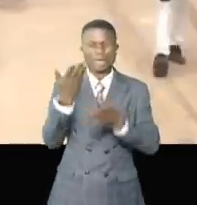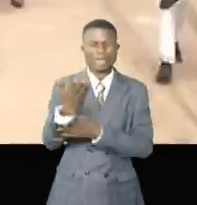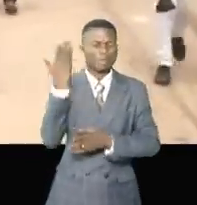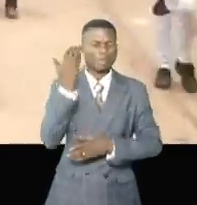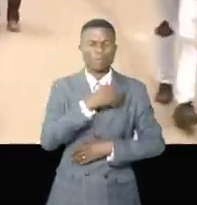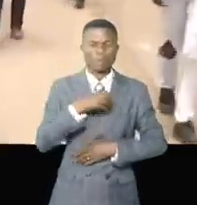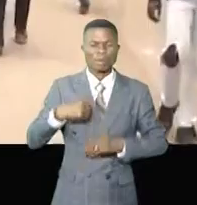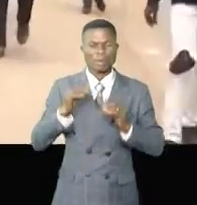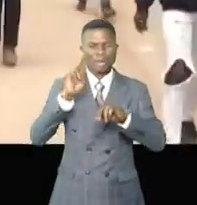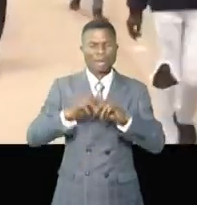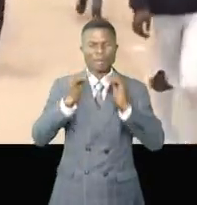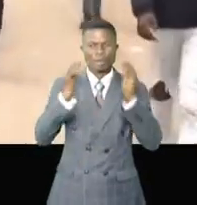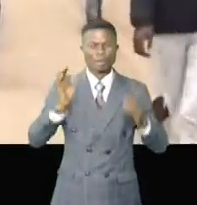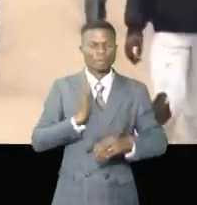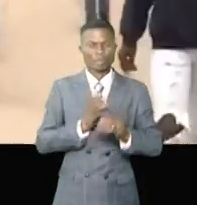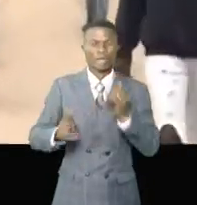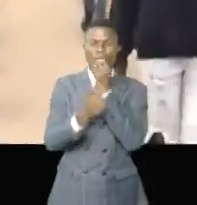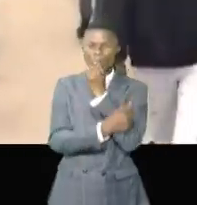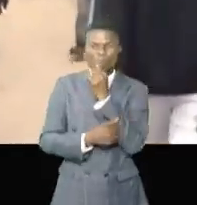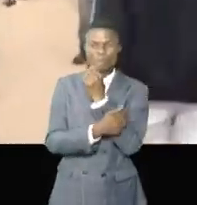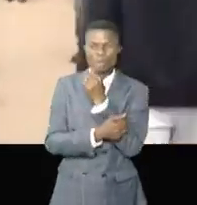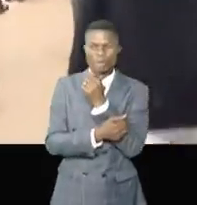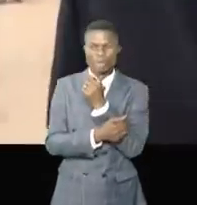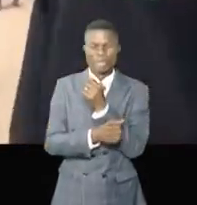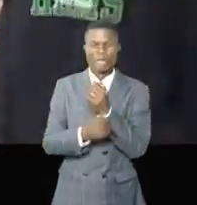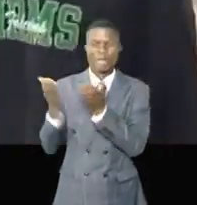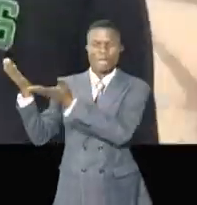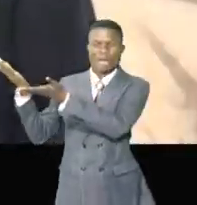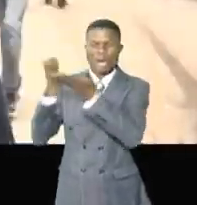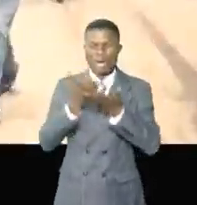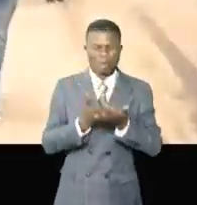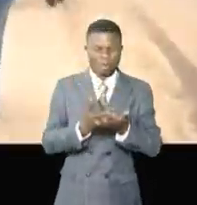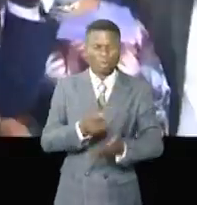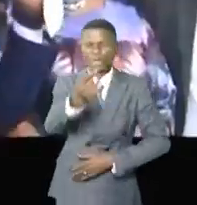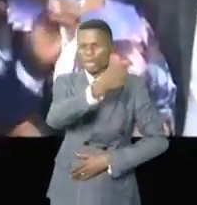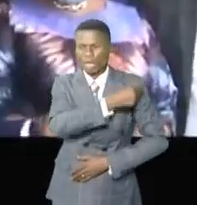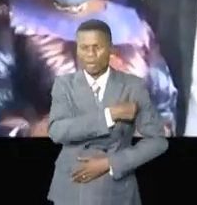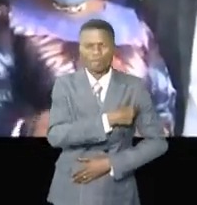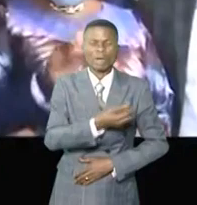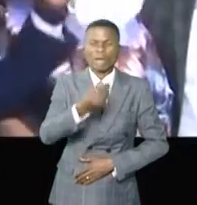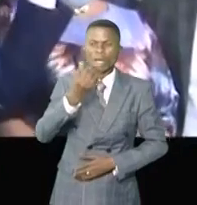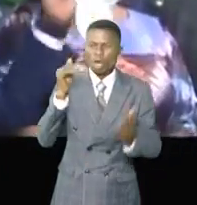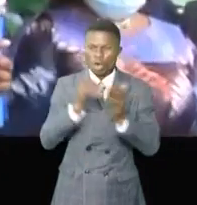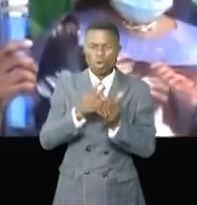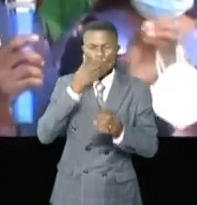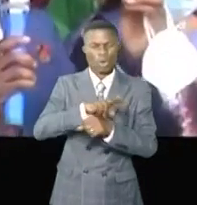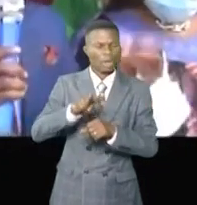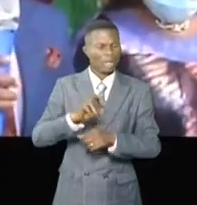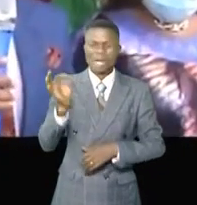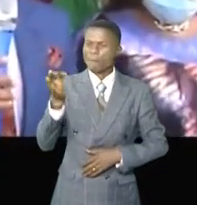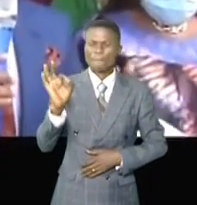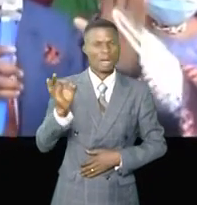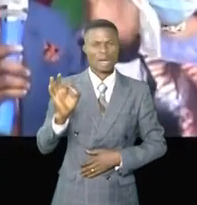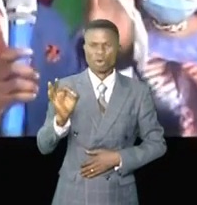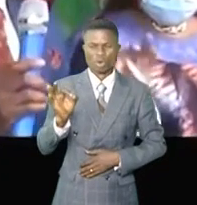parents. Notre pays n'a pas encore importé le vaccin. Que ce soit du vaccin chinois ou américain ou